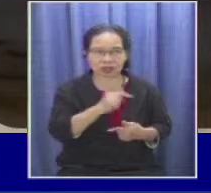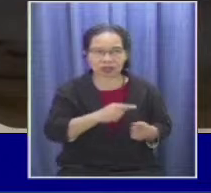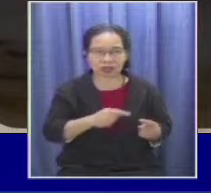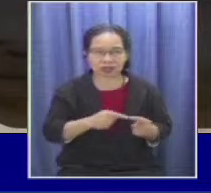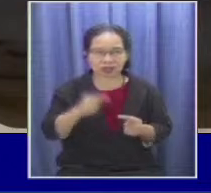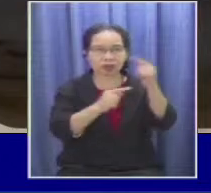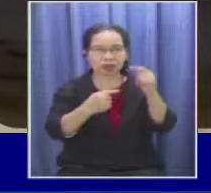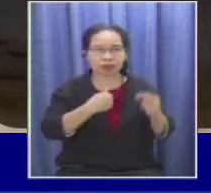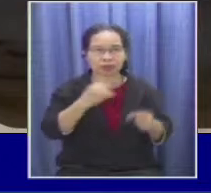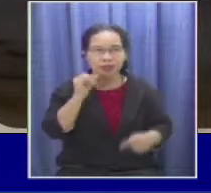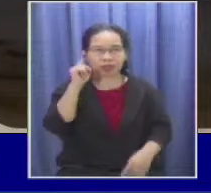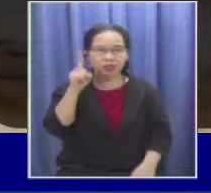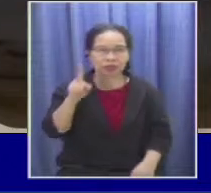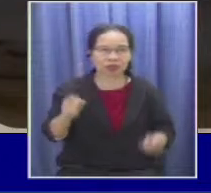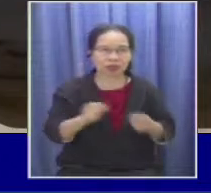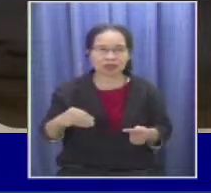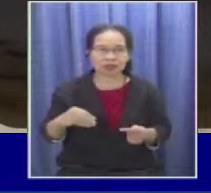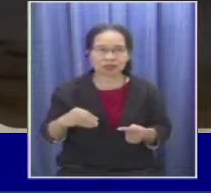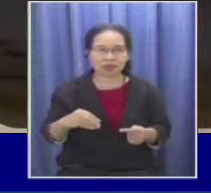nipa de